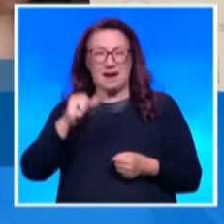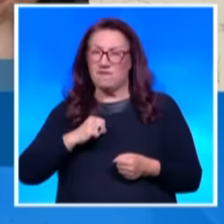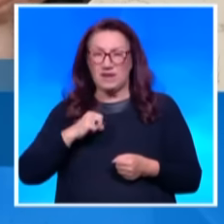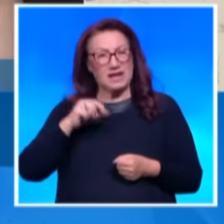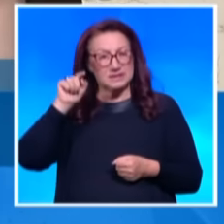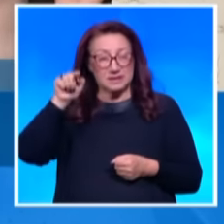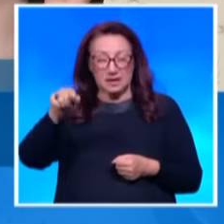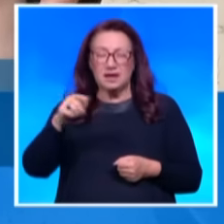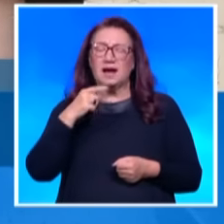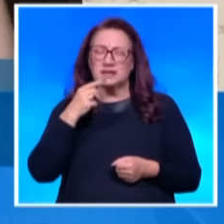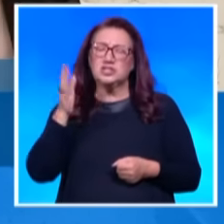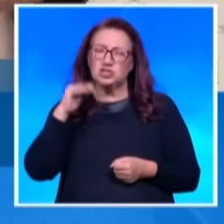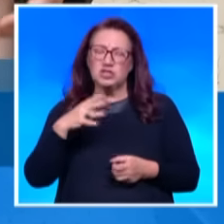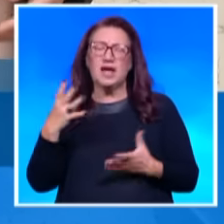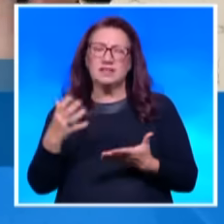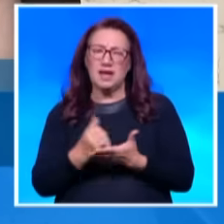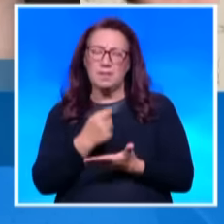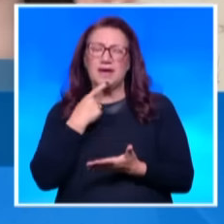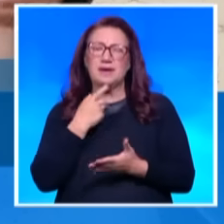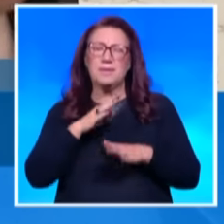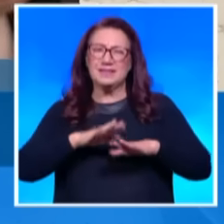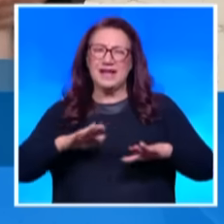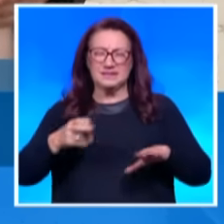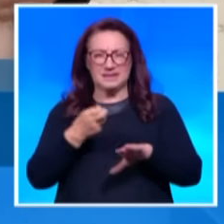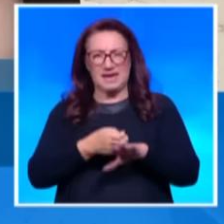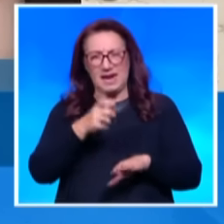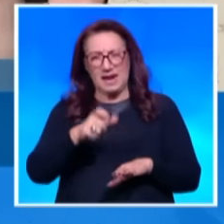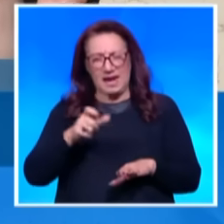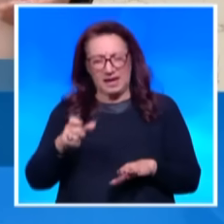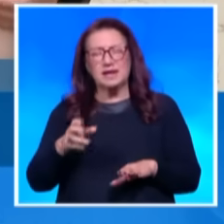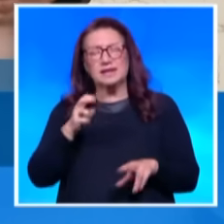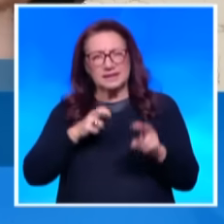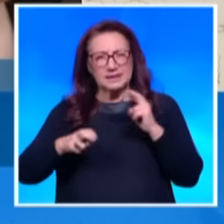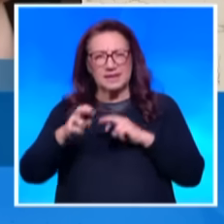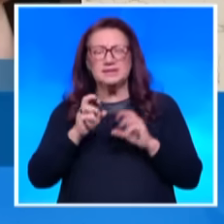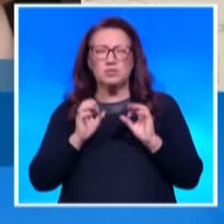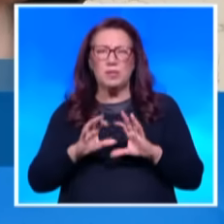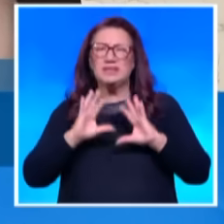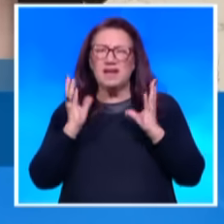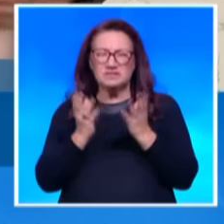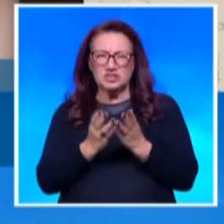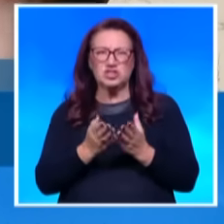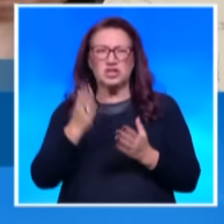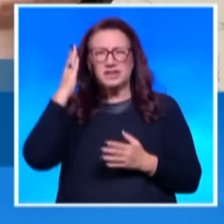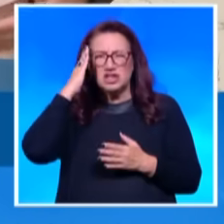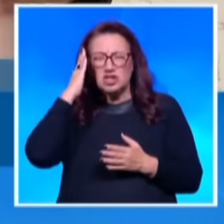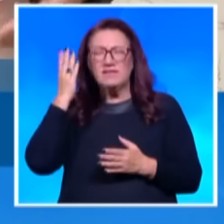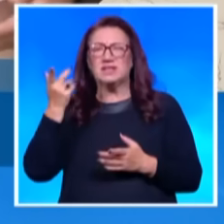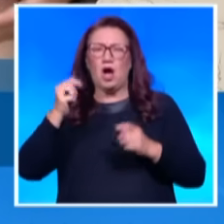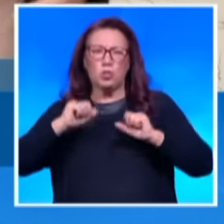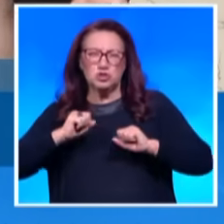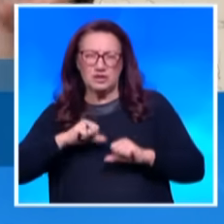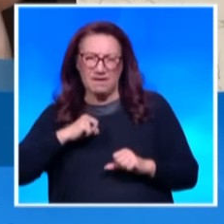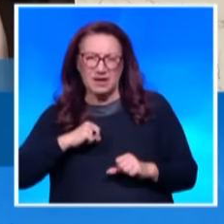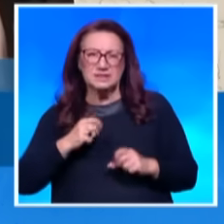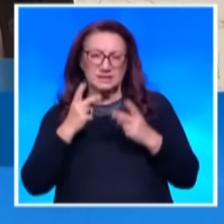се намерят. Към това са насочени усилията и на съвета на директорите, и на община Враца, и на държавата. Но кой как се справя към